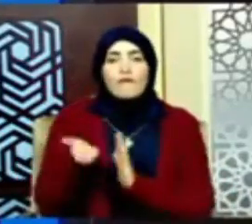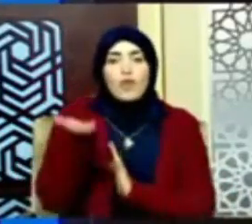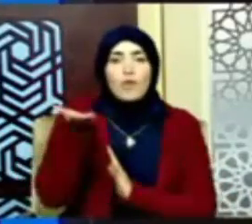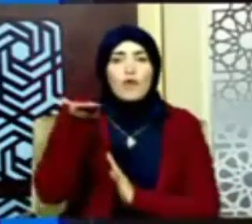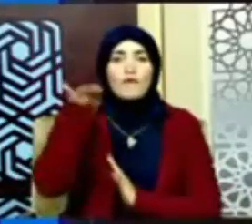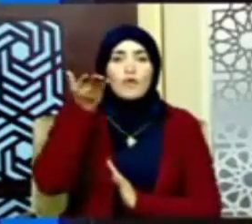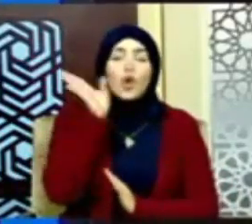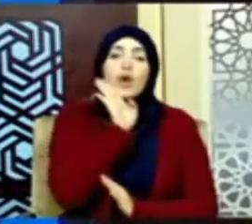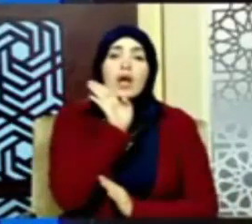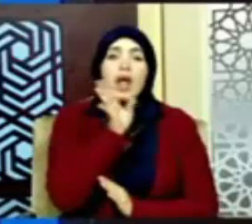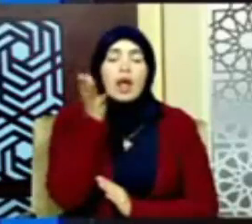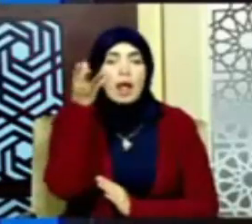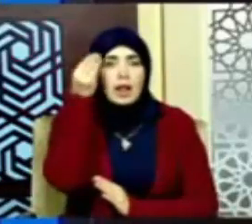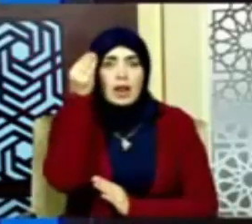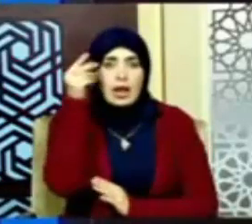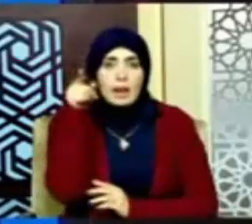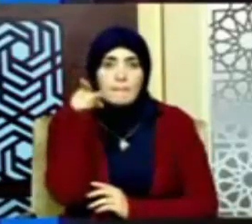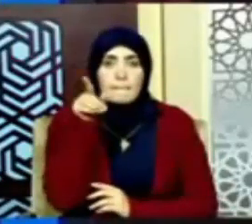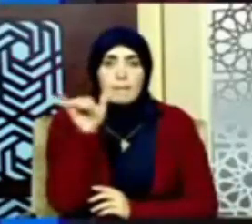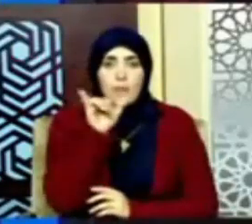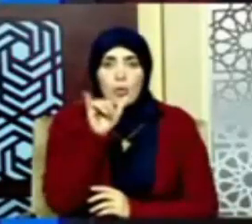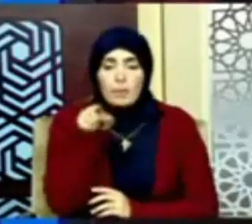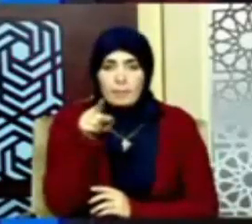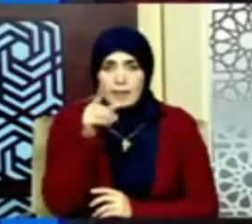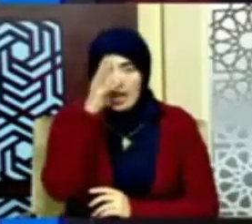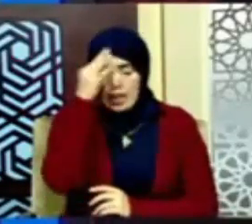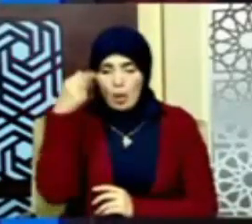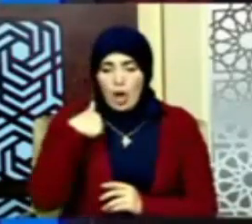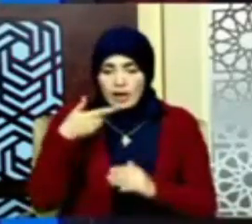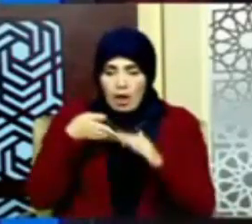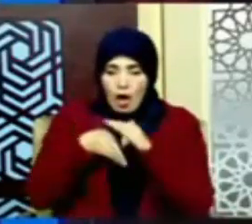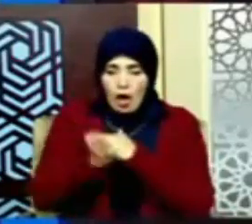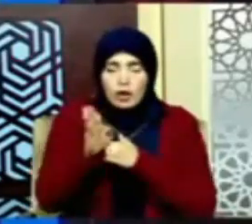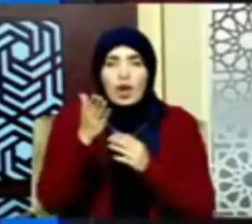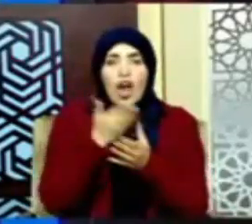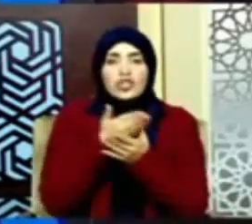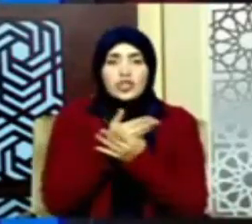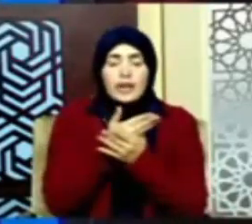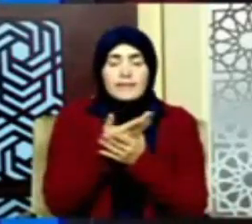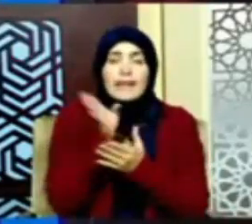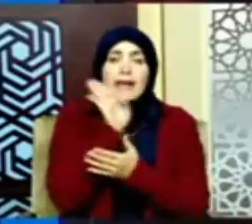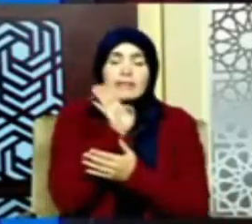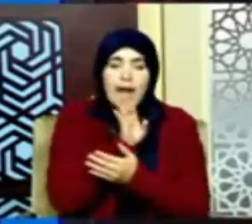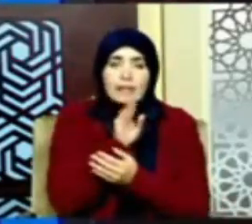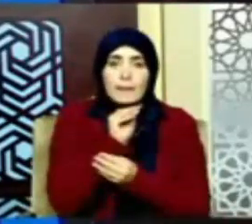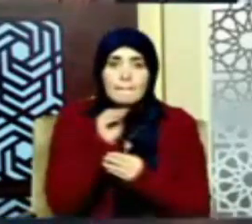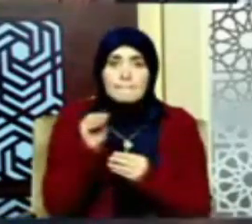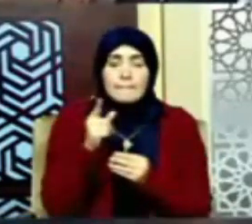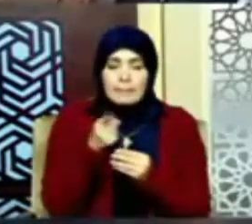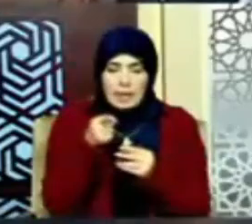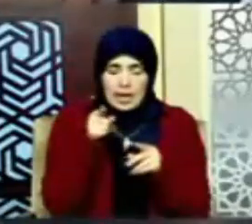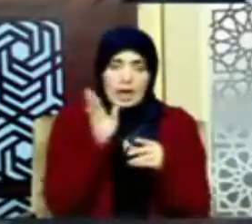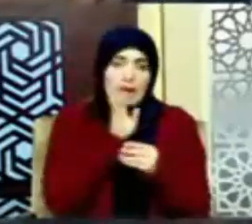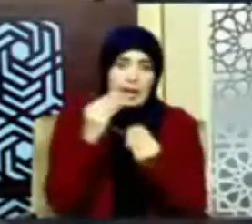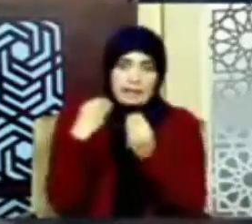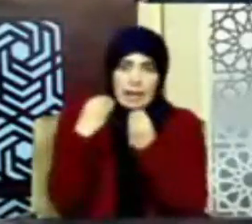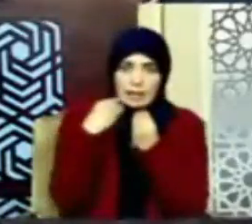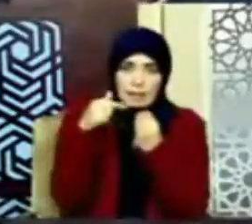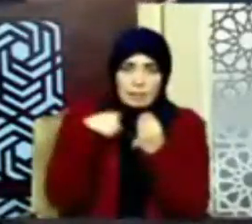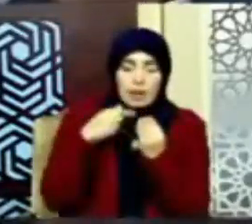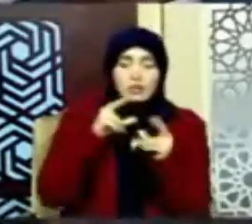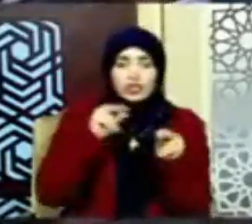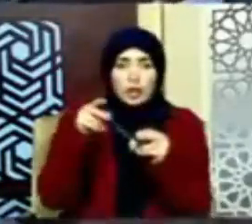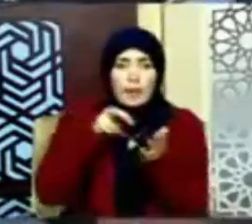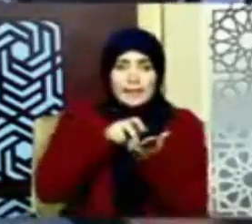العلم، ومن خرج في طلب العلم فهو في سبيل الله حتى يرجع. وما أنفقته